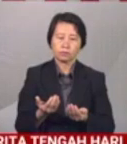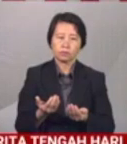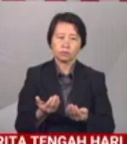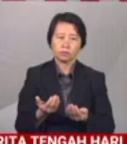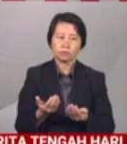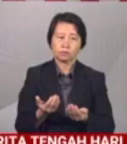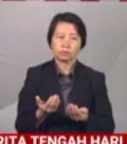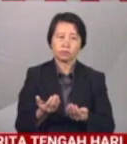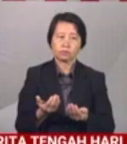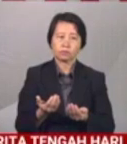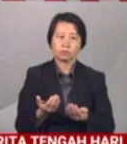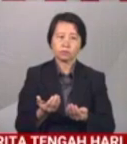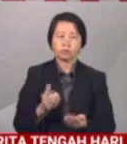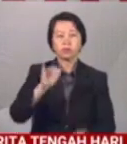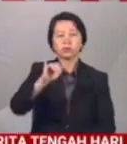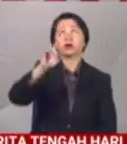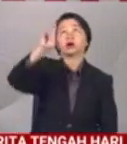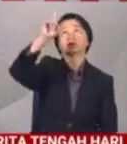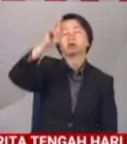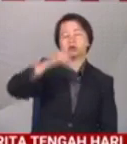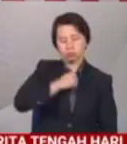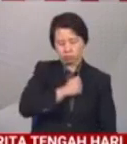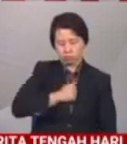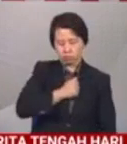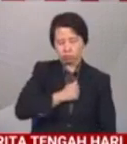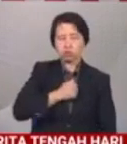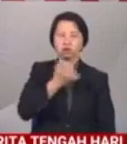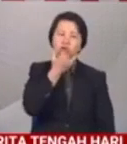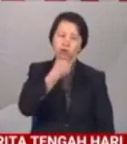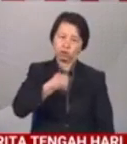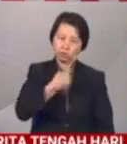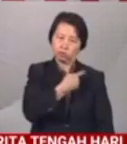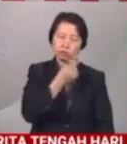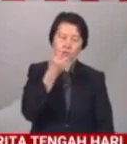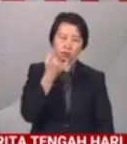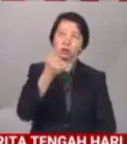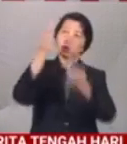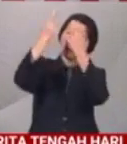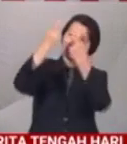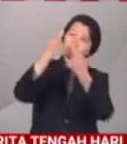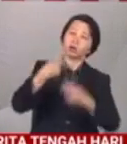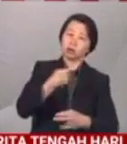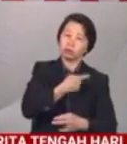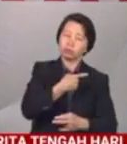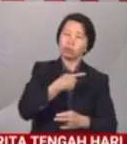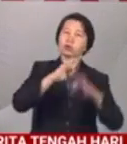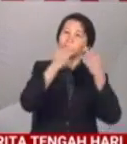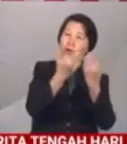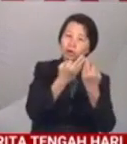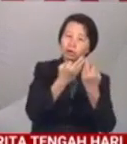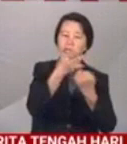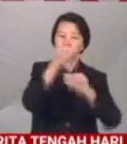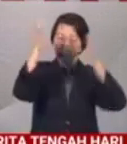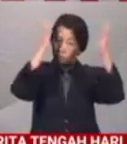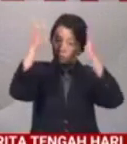Ya Rahim, Engkau ampunilah dosa-dosa kami, Engkau rahmatilah diri kami, keluarga kami dan negara